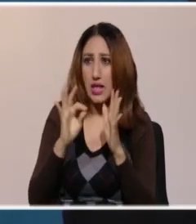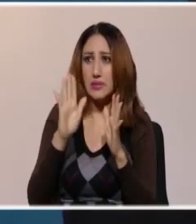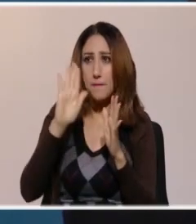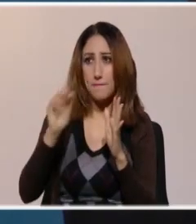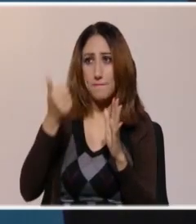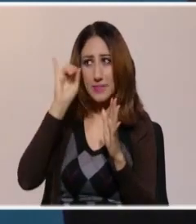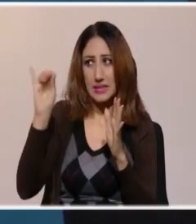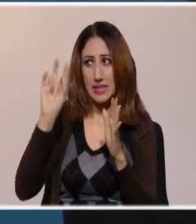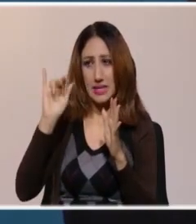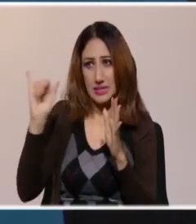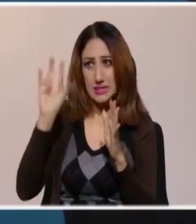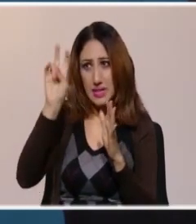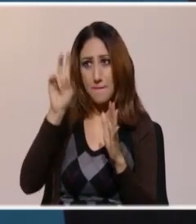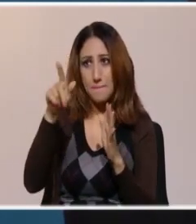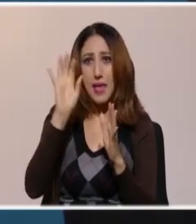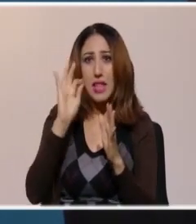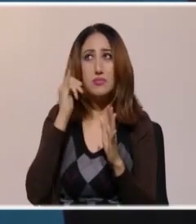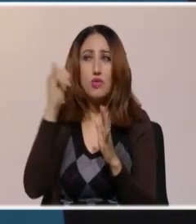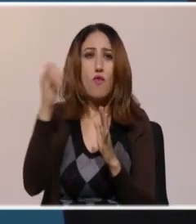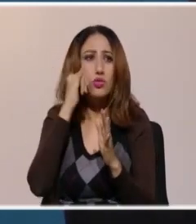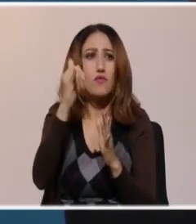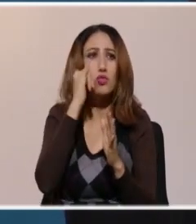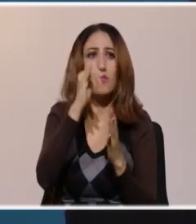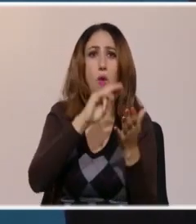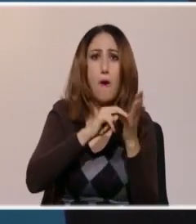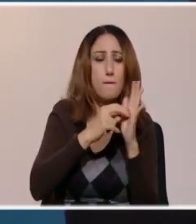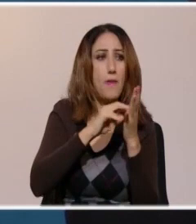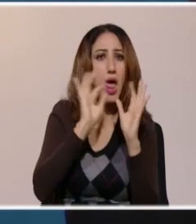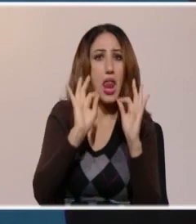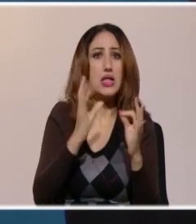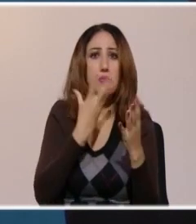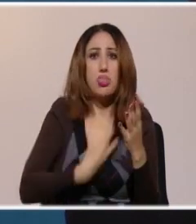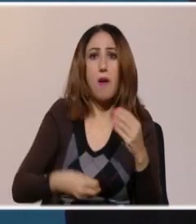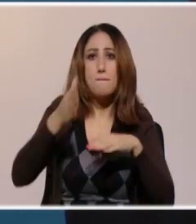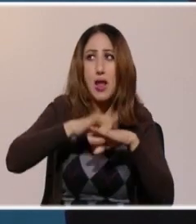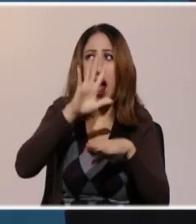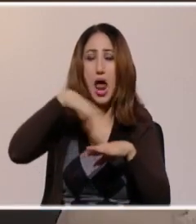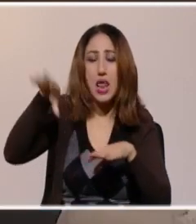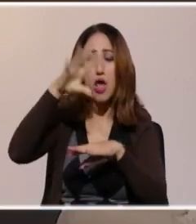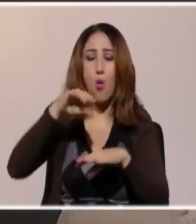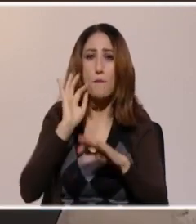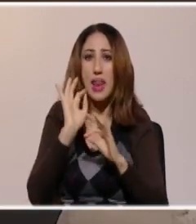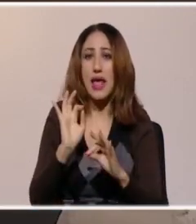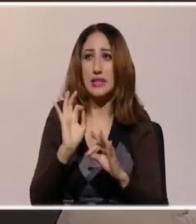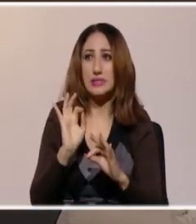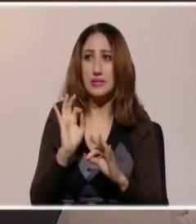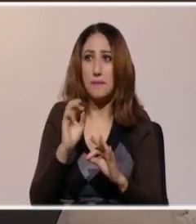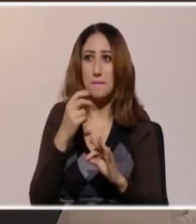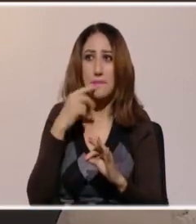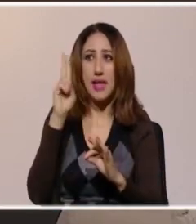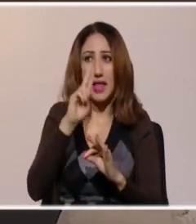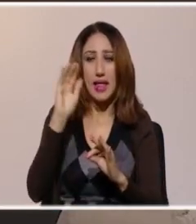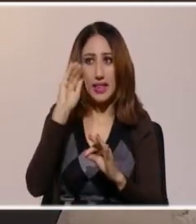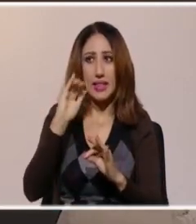جمال زمان يعني الله يرحمها، مدام نجوى فؤاد ربنا يديها الصحه، مدام يعني تحيه كاريوكا، ومدام